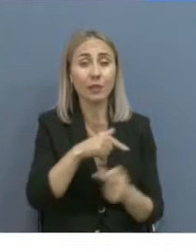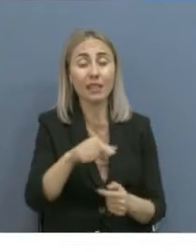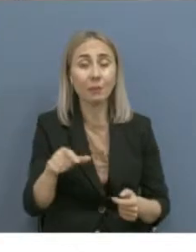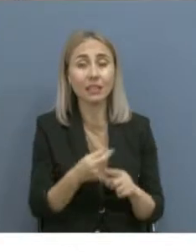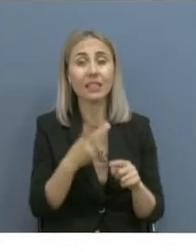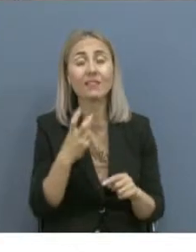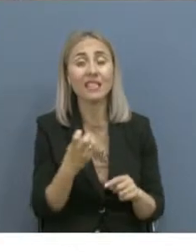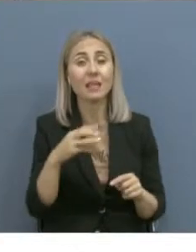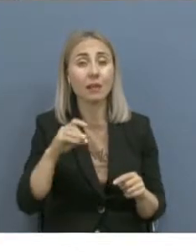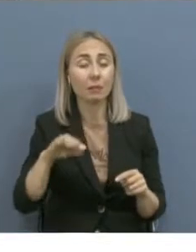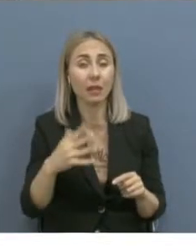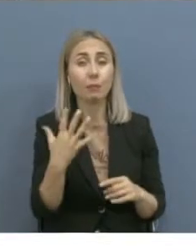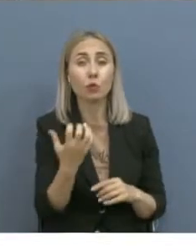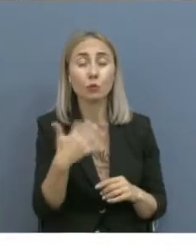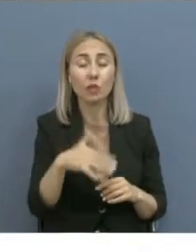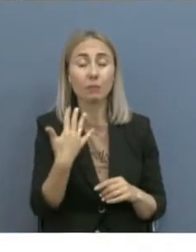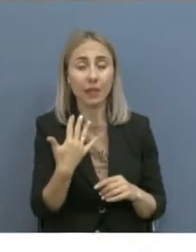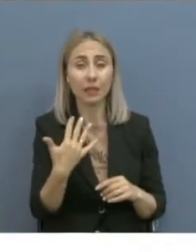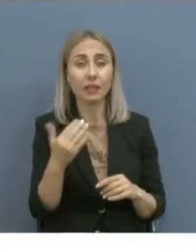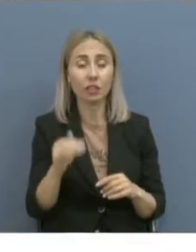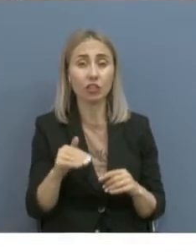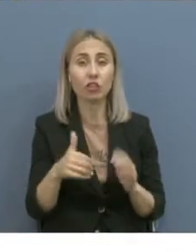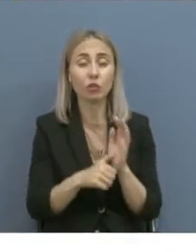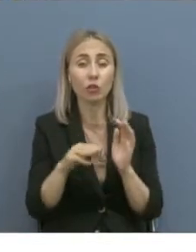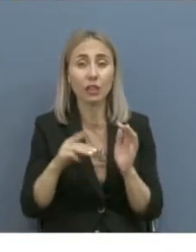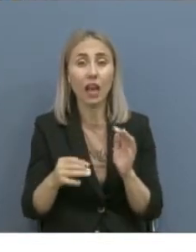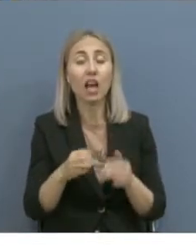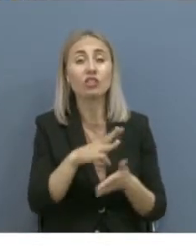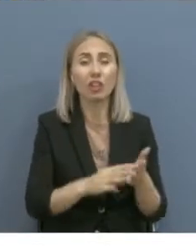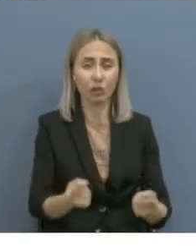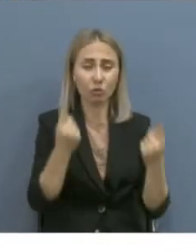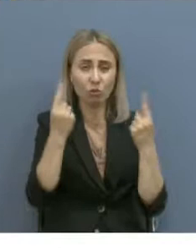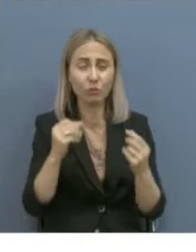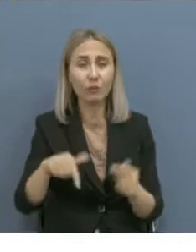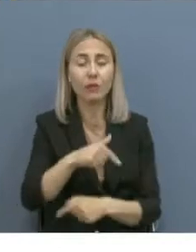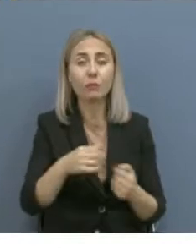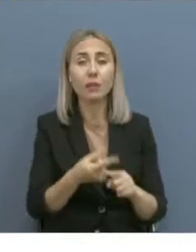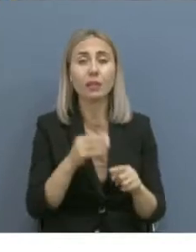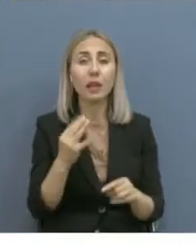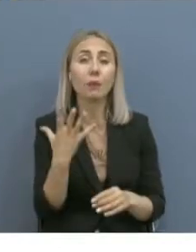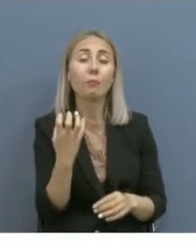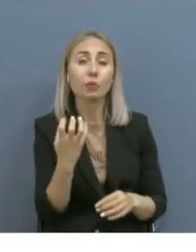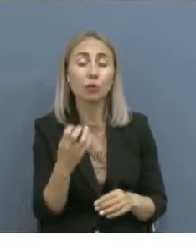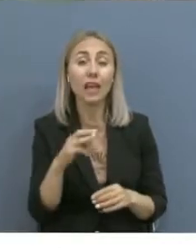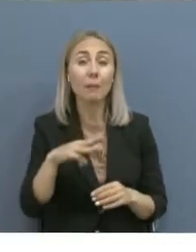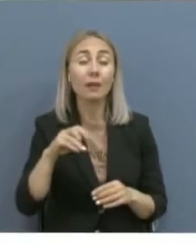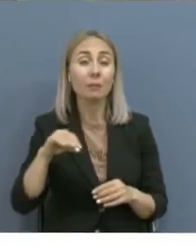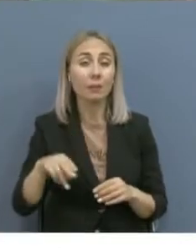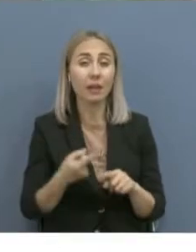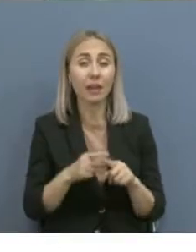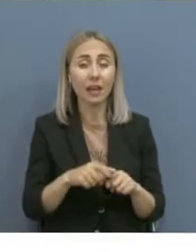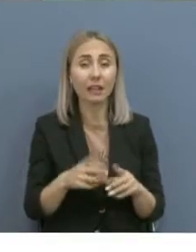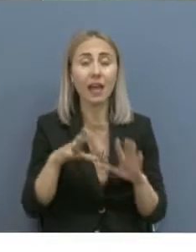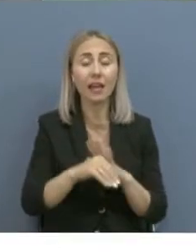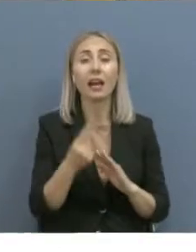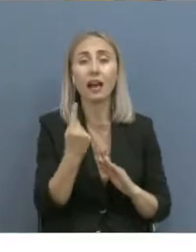кәсіпкерлікке 200 айлық есептік көрсеткіш, ол 555.600 теңге, ал ірі кәсіпкерлік нысанына салынатын айыппұл көлемі 500